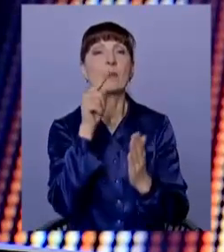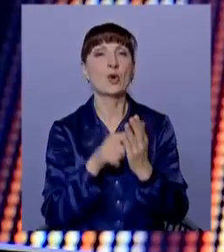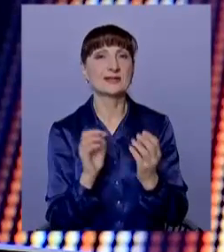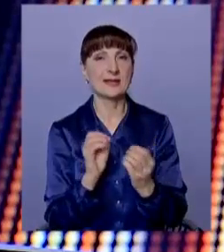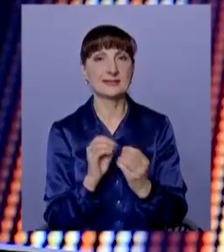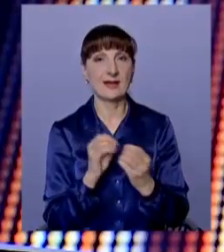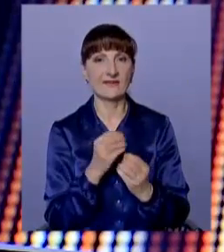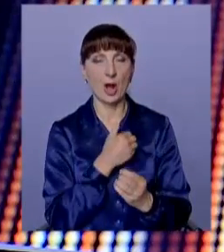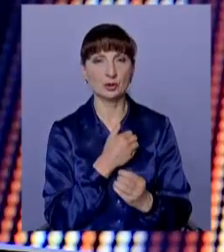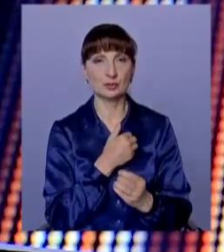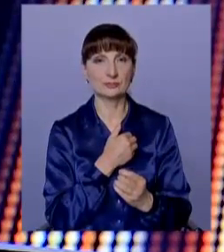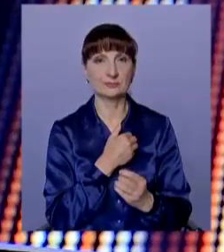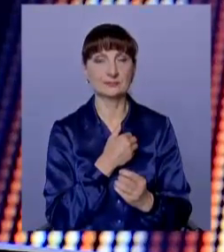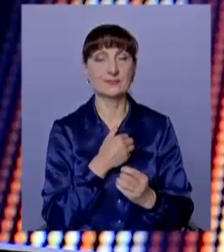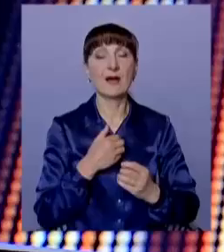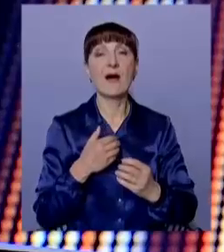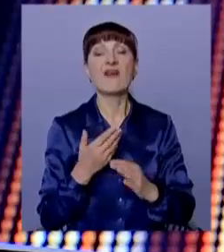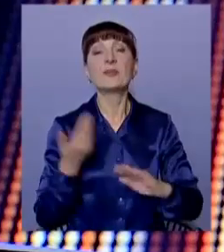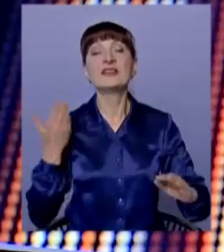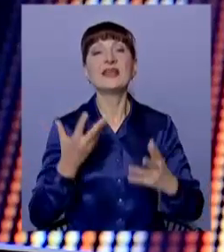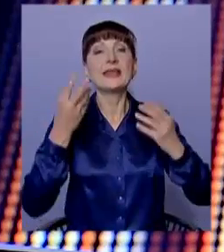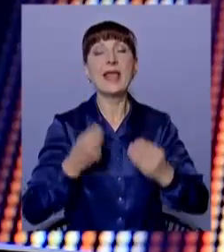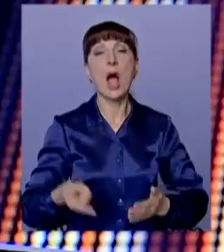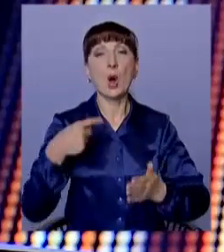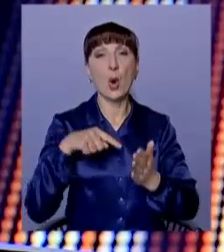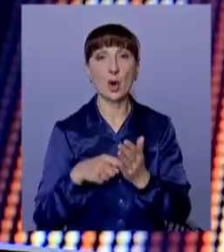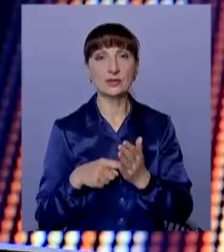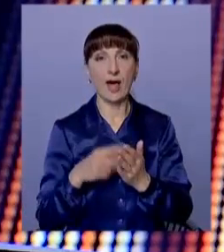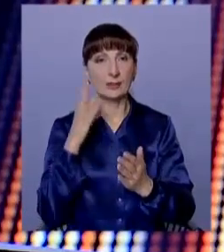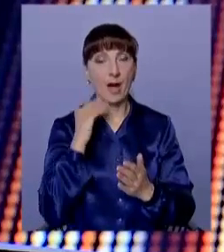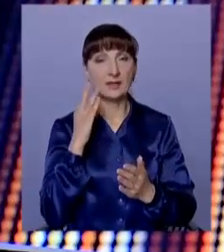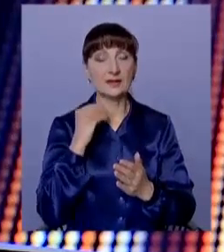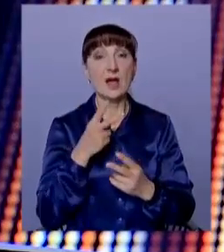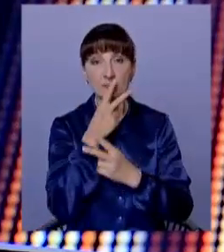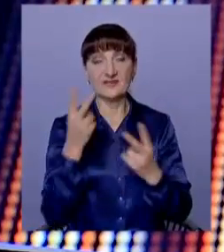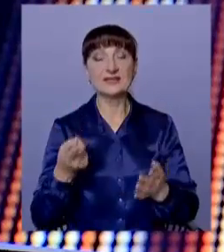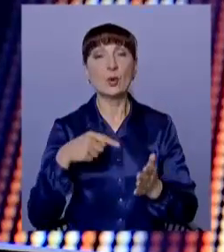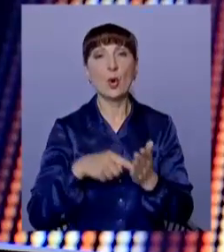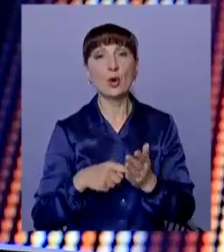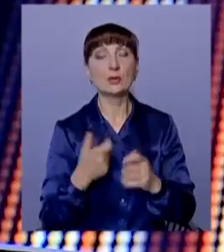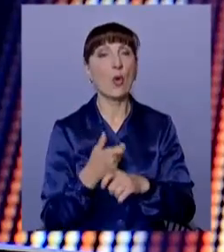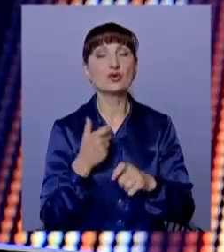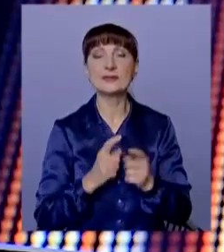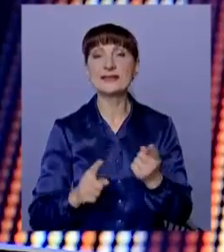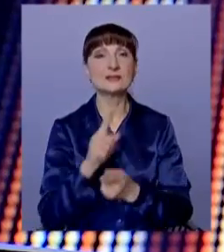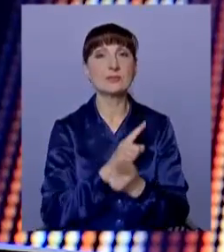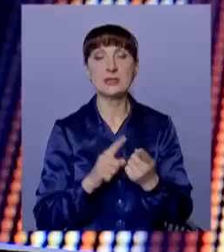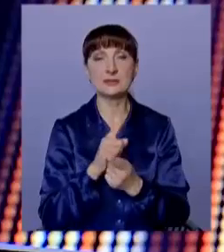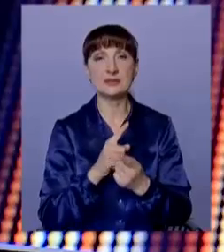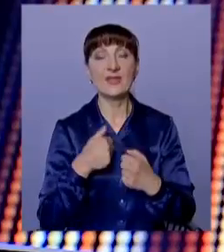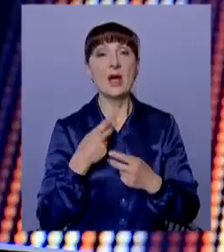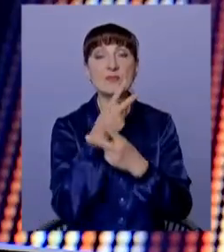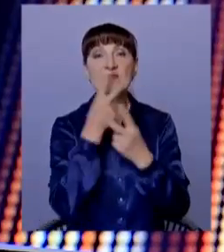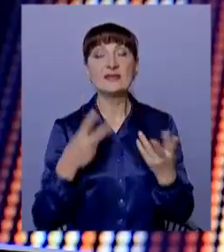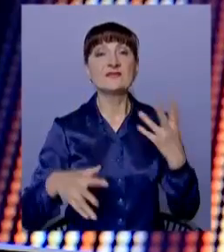и тот же вопрос в преддверии Дня города. Мы видим, что город значительно изменился. Мы видим все